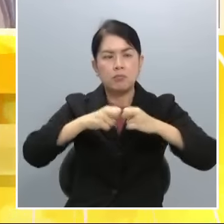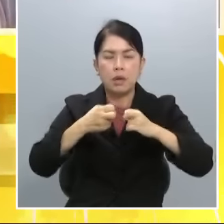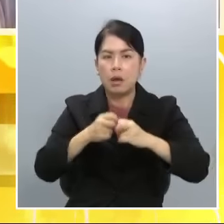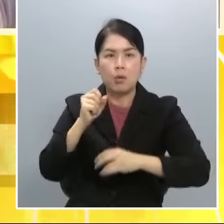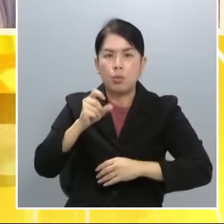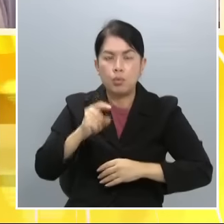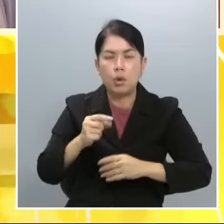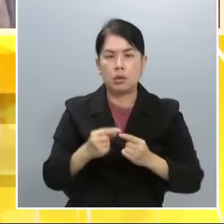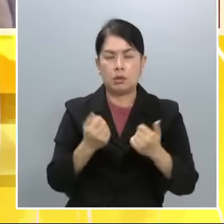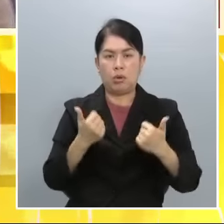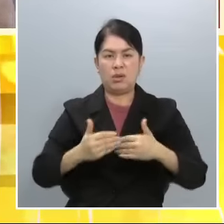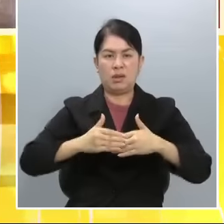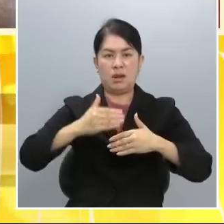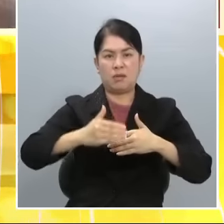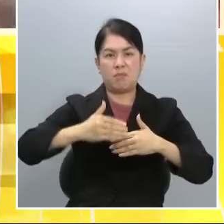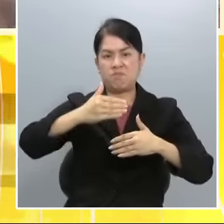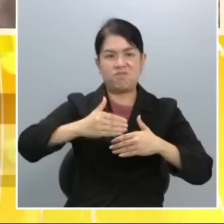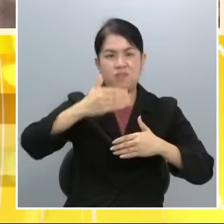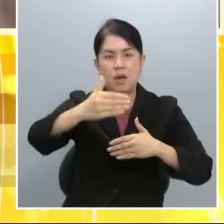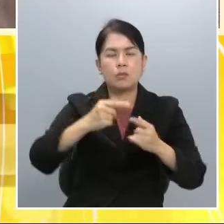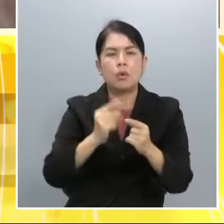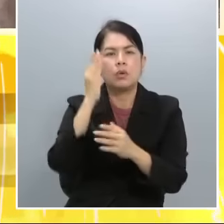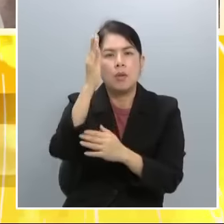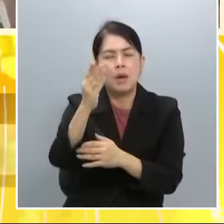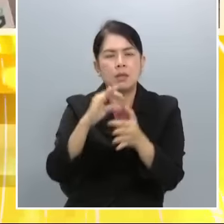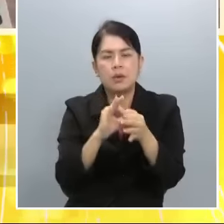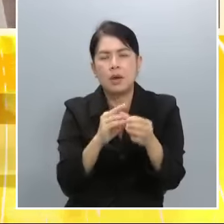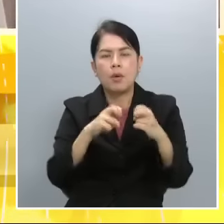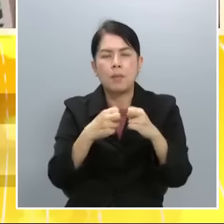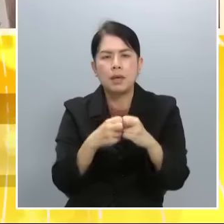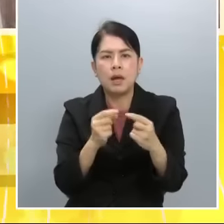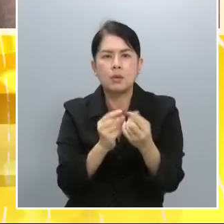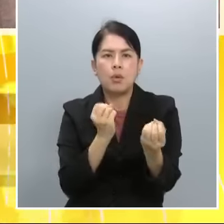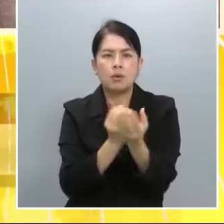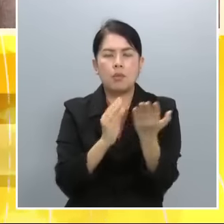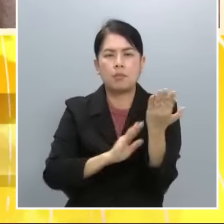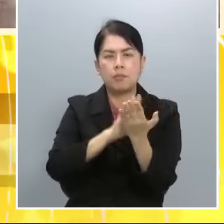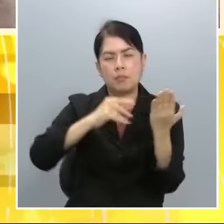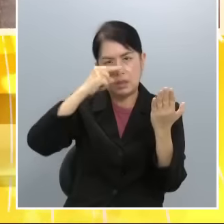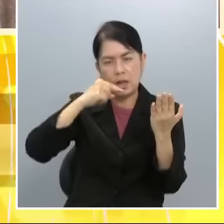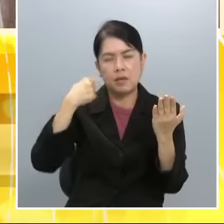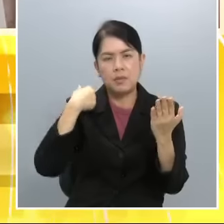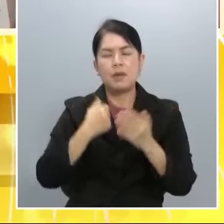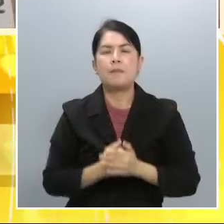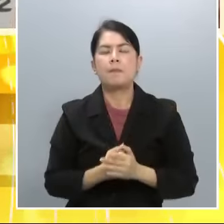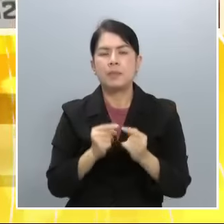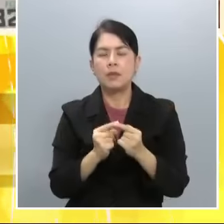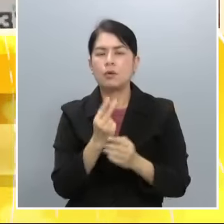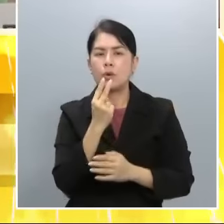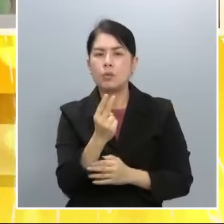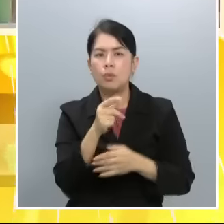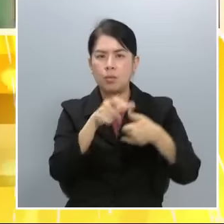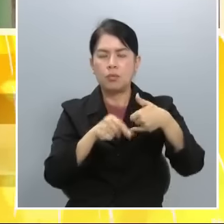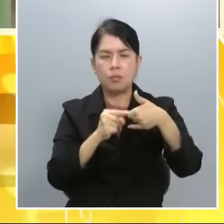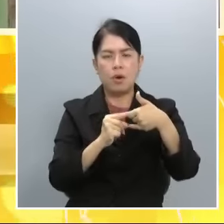ระยะกลางและระยะยาวในเชิงโครงสร้างของประเทศเพราะนั้นเนี่ยก็คงเป็นบทพิสูจน์นะครับว่าคุณแพทองธ